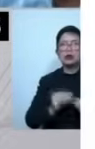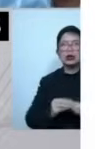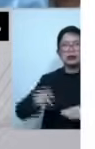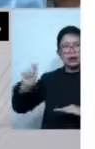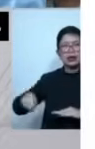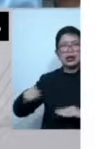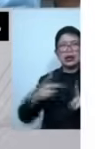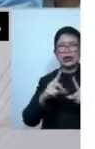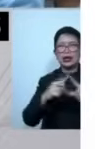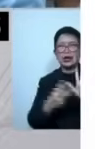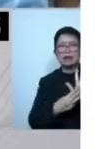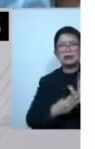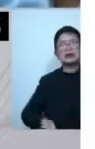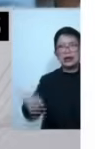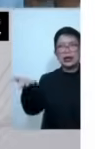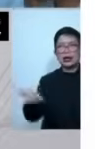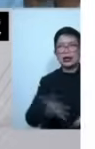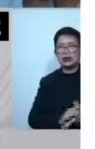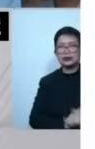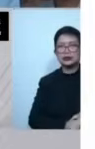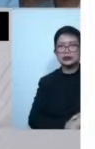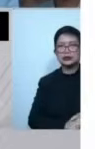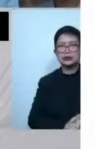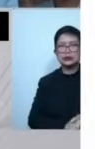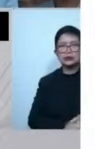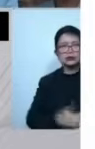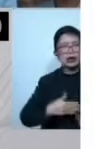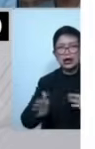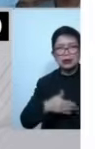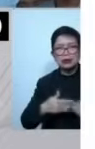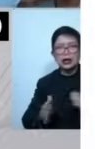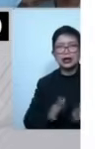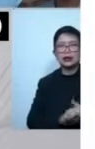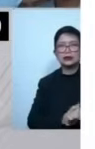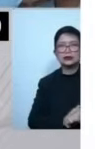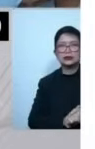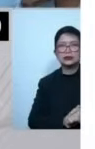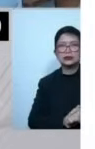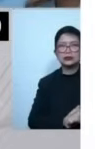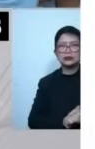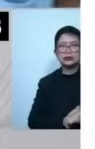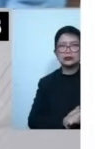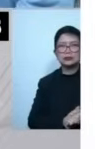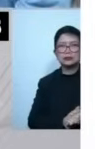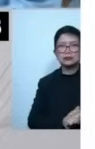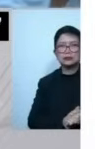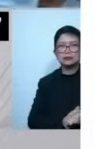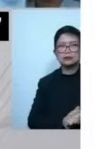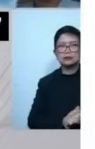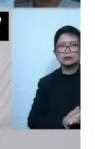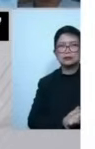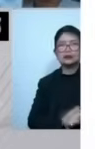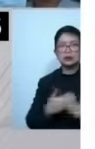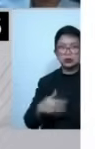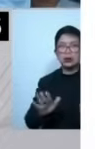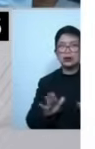ada ekspresi seperti itu. Tapi catatannya adalah yang paling penting bagi Pak Prabowo adalah beliau ingin